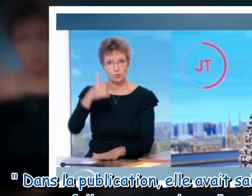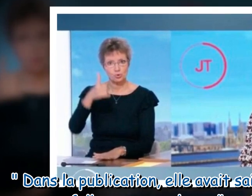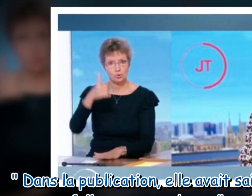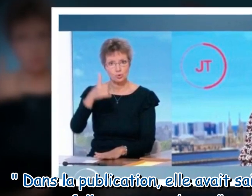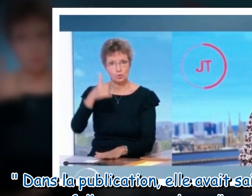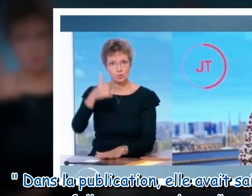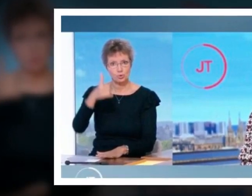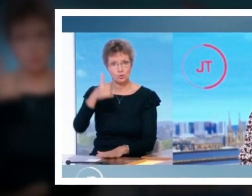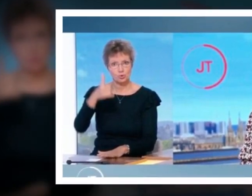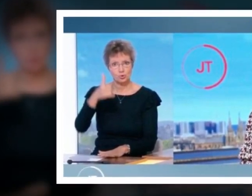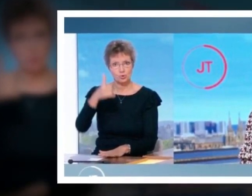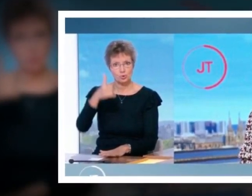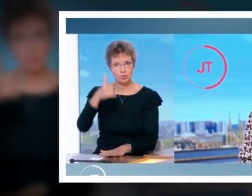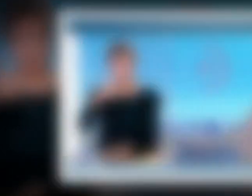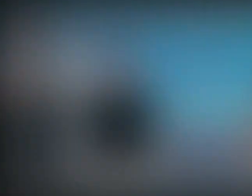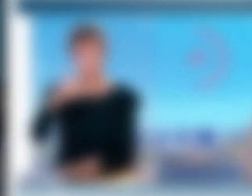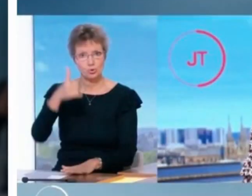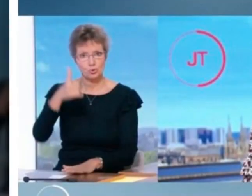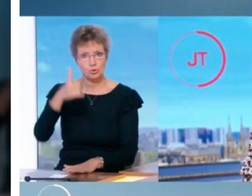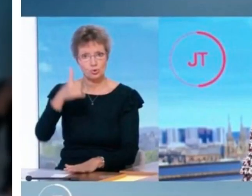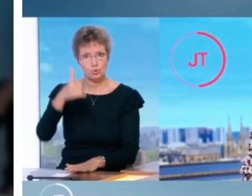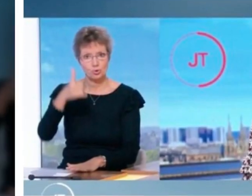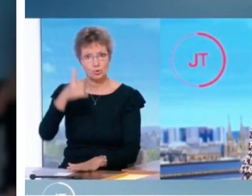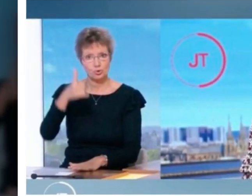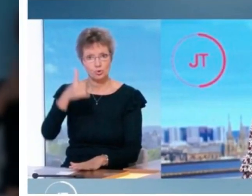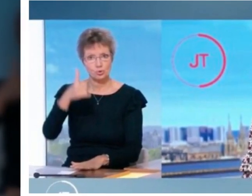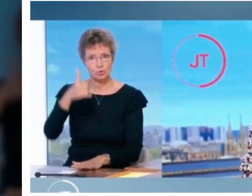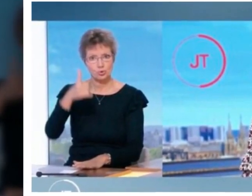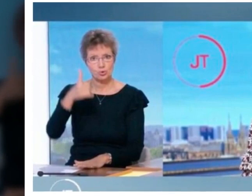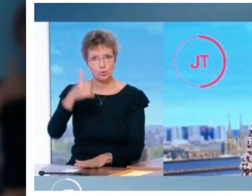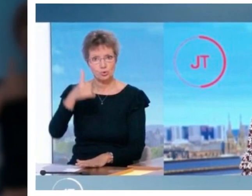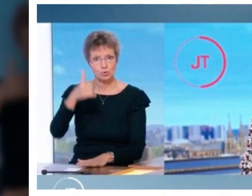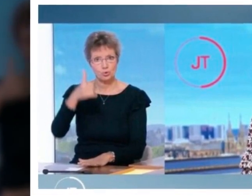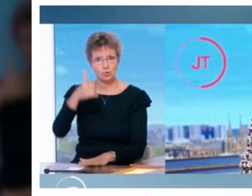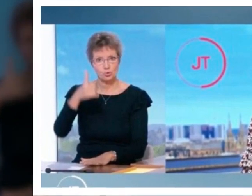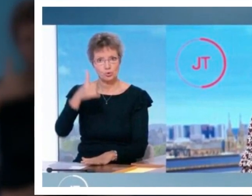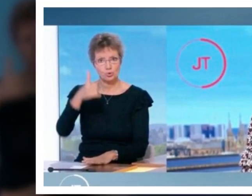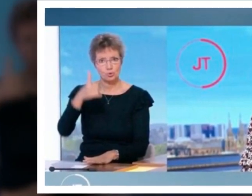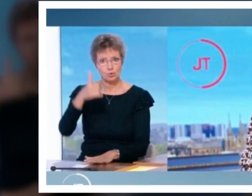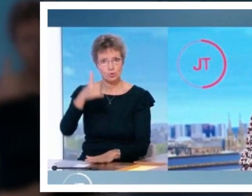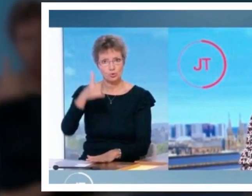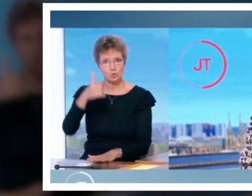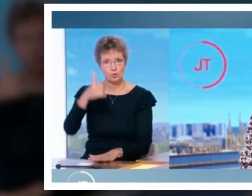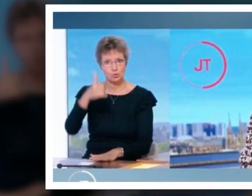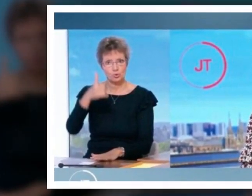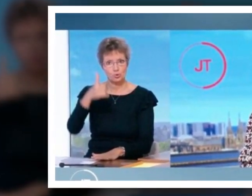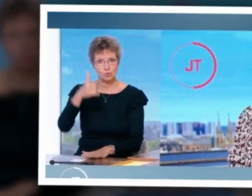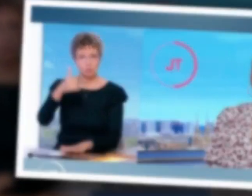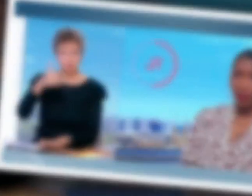quelques mois. Article écrit en collaboration avec 6 médias.